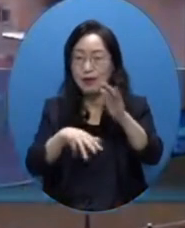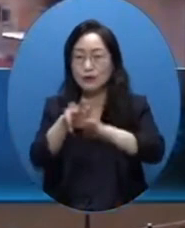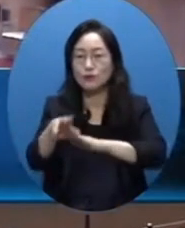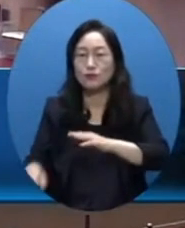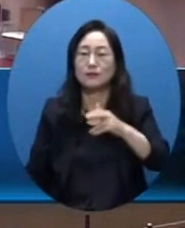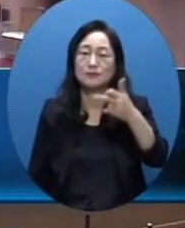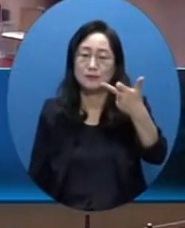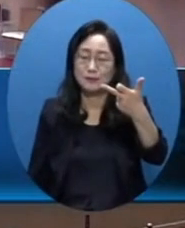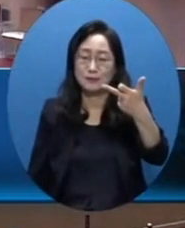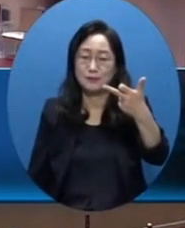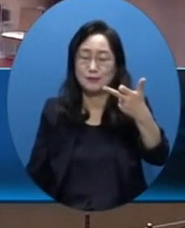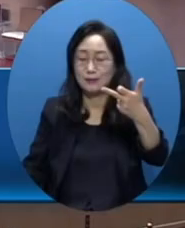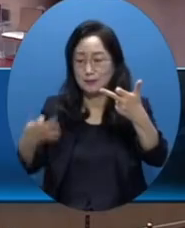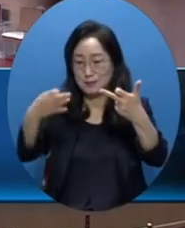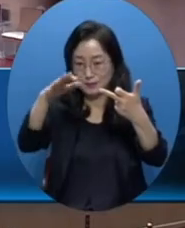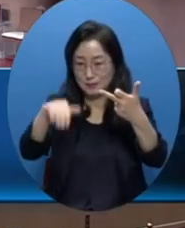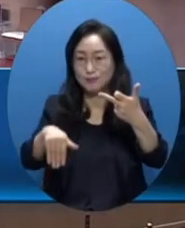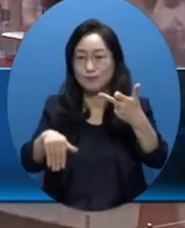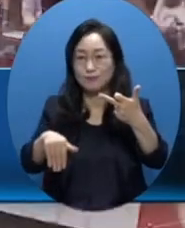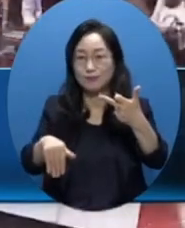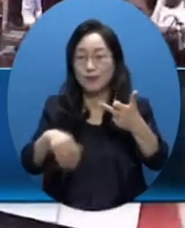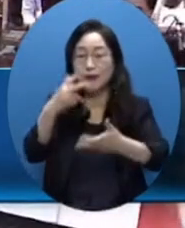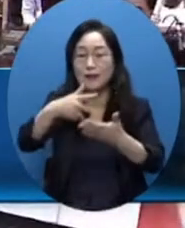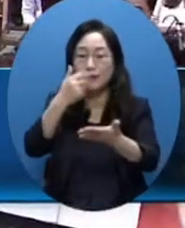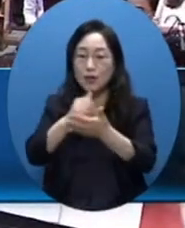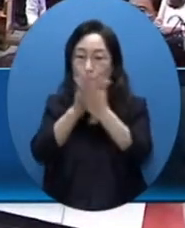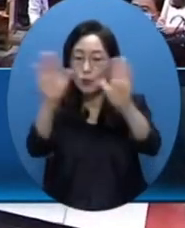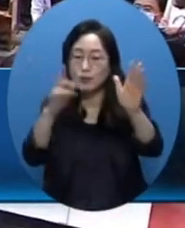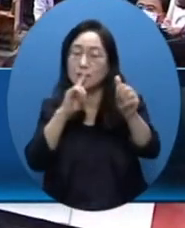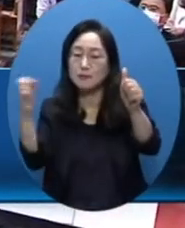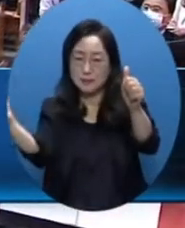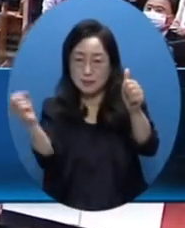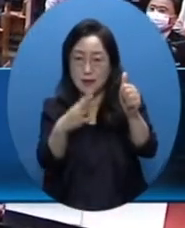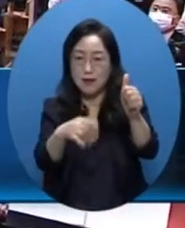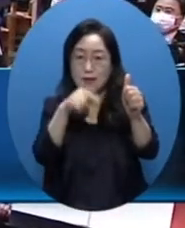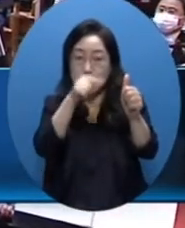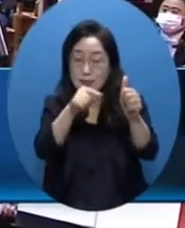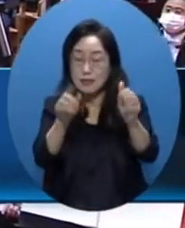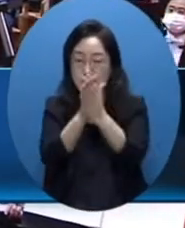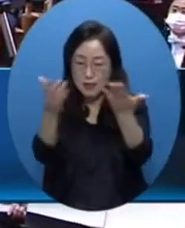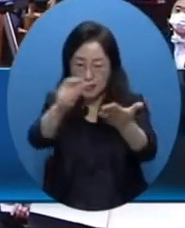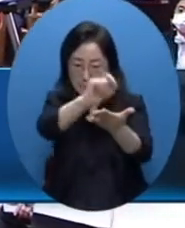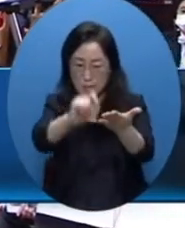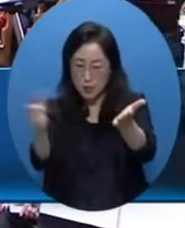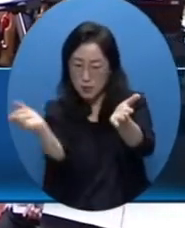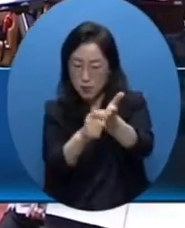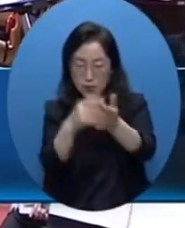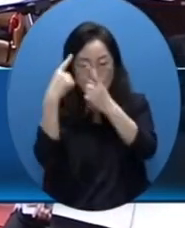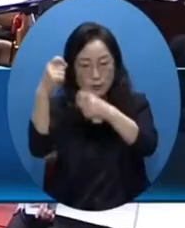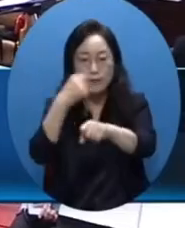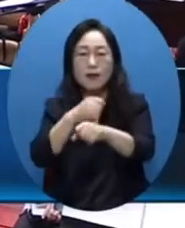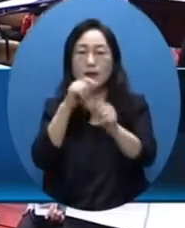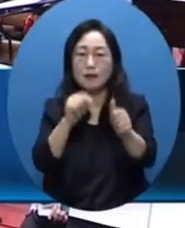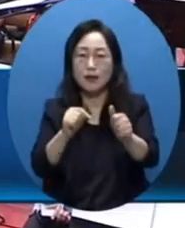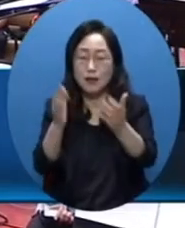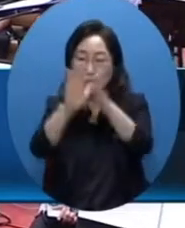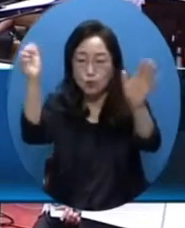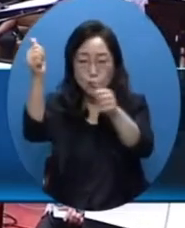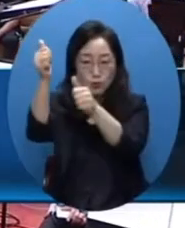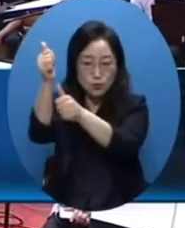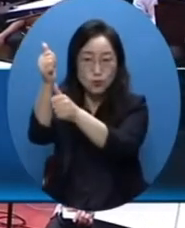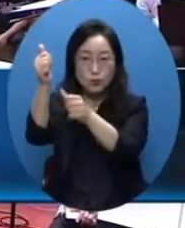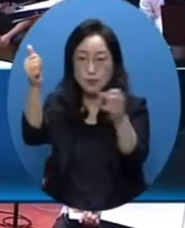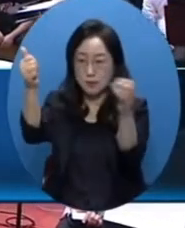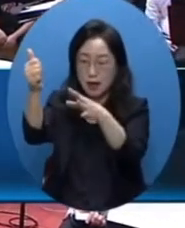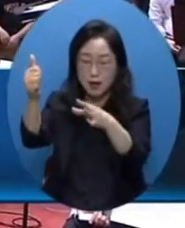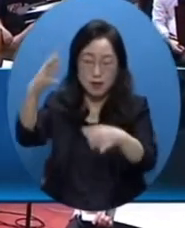17장 14절로 16절입니다. 야훼께서 모세에게 이르시되 이것을 책에 기록하여 기념하게 하고 여호수아의 귀에